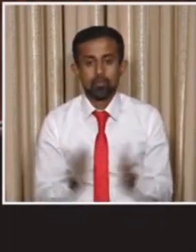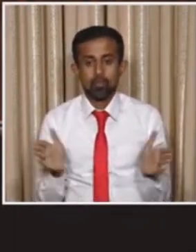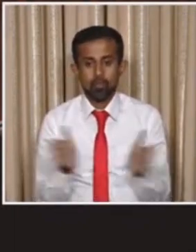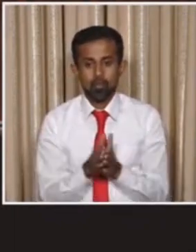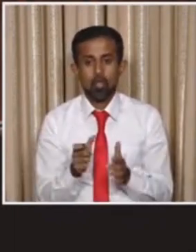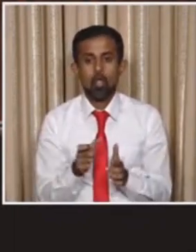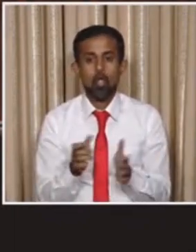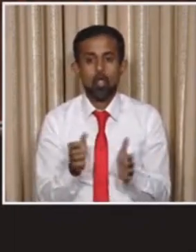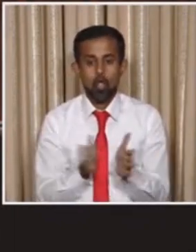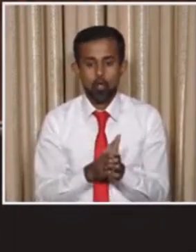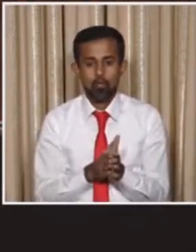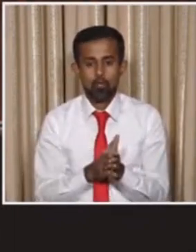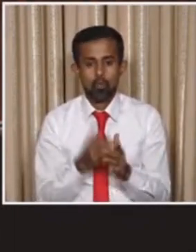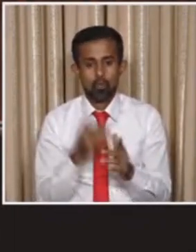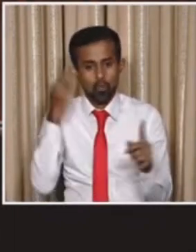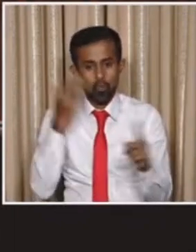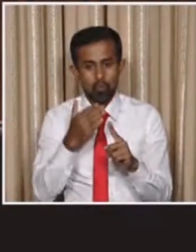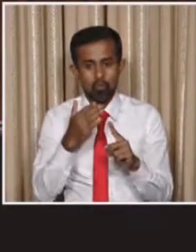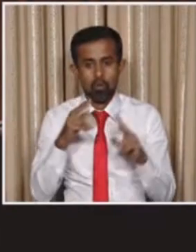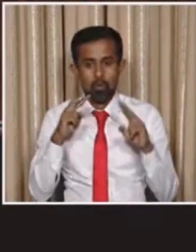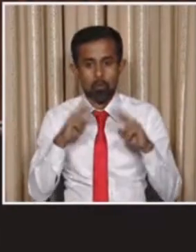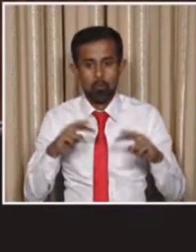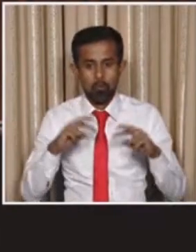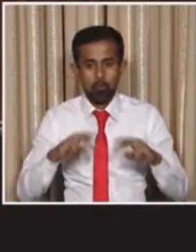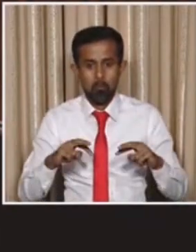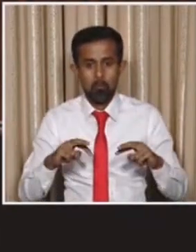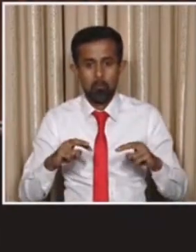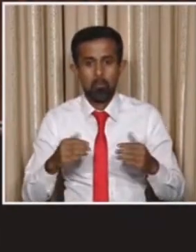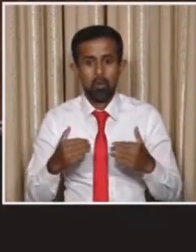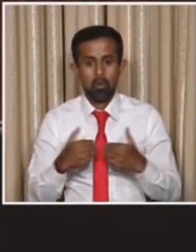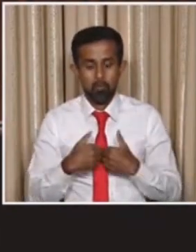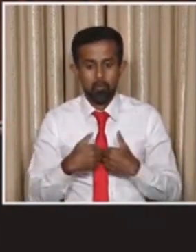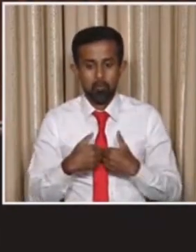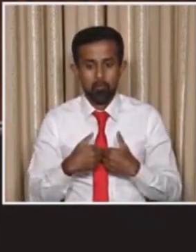මේ සම්බන්ධයෙන් විභාග කළා අපිට වාර්තාවක් දෙයි